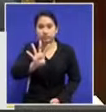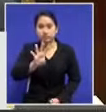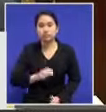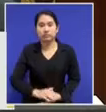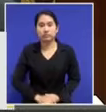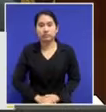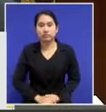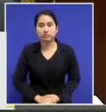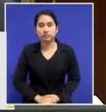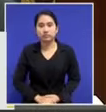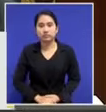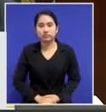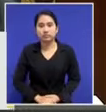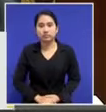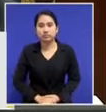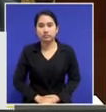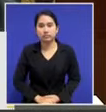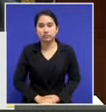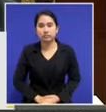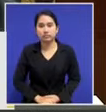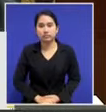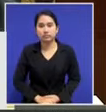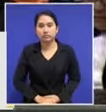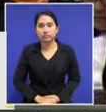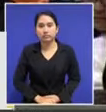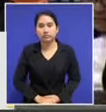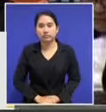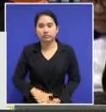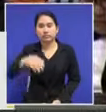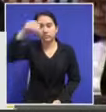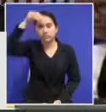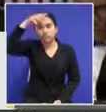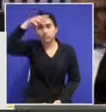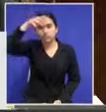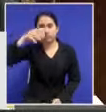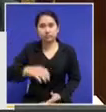านชาวพัฒนวงศ ์ธนาธรจึงรุ่งเรืองกิจ